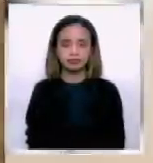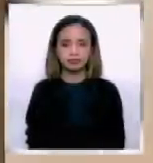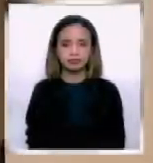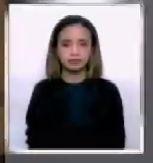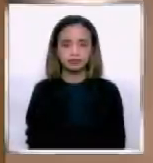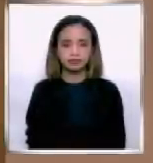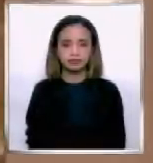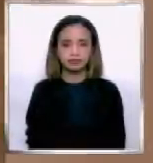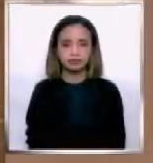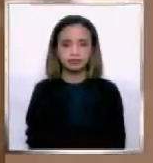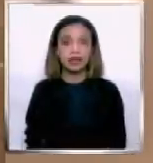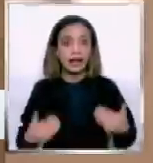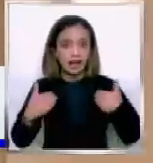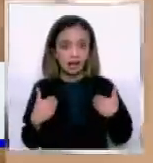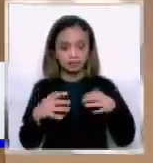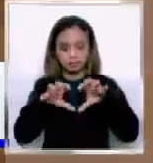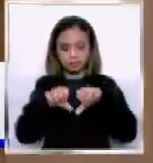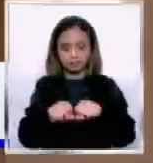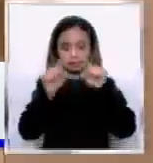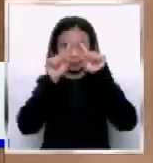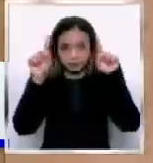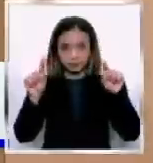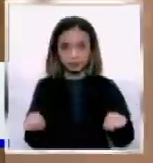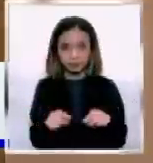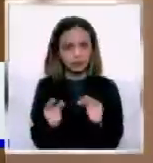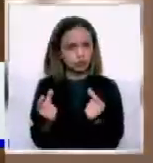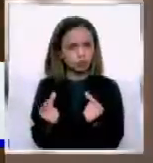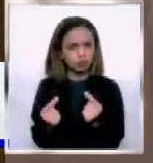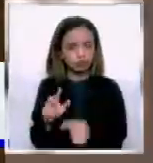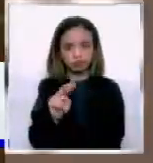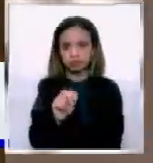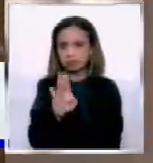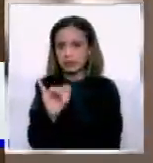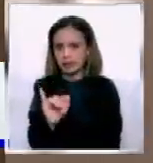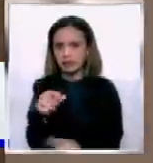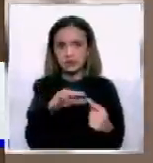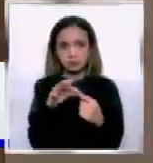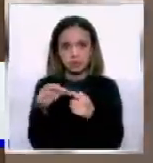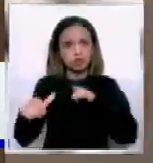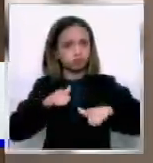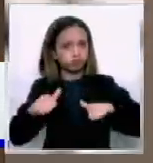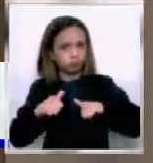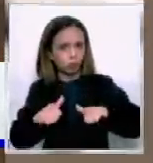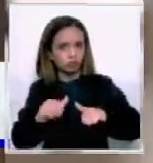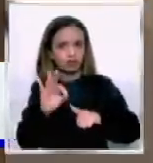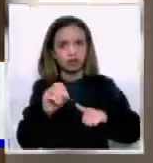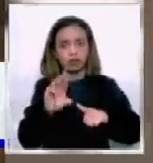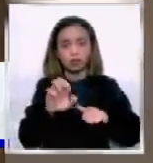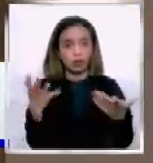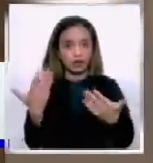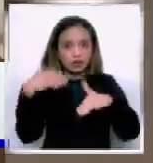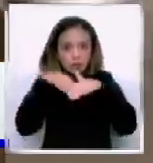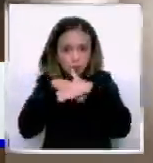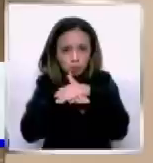Bit-bit ang warrant of arrest. Sinalakay ng NBI Iligan at PNP Special Action Force ang liblib na lugar na ito sa bayan ng Wao, Lanao del